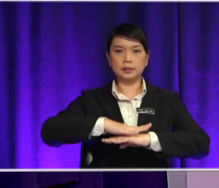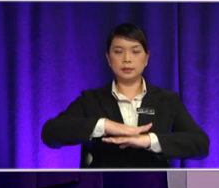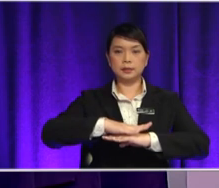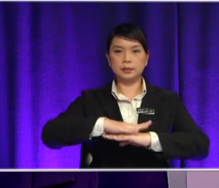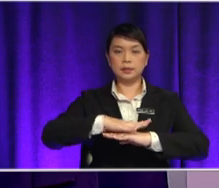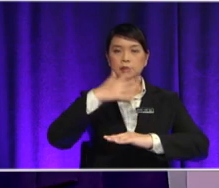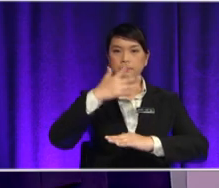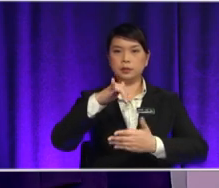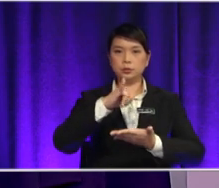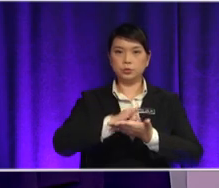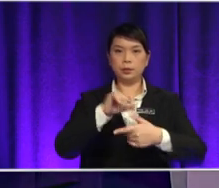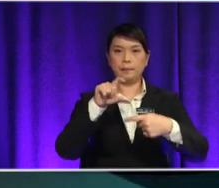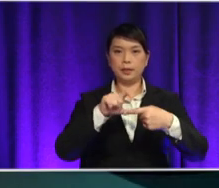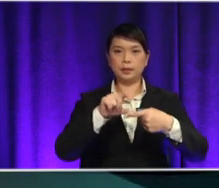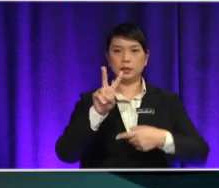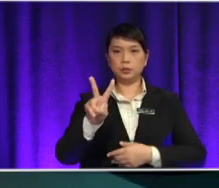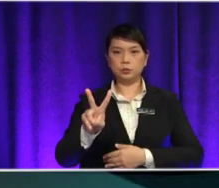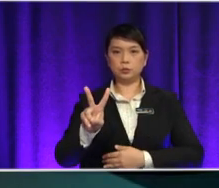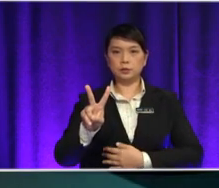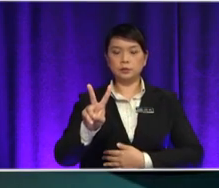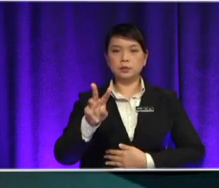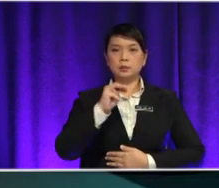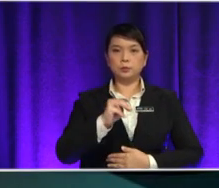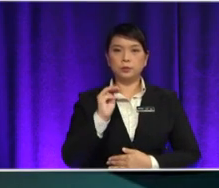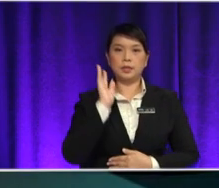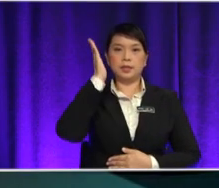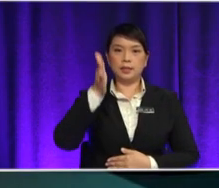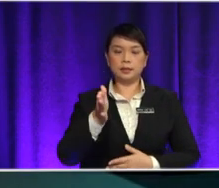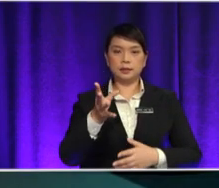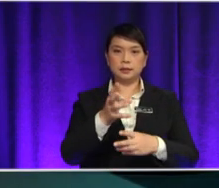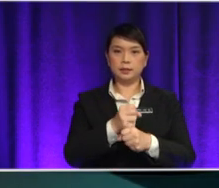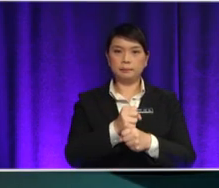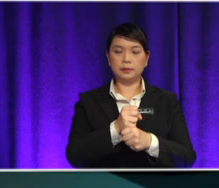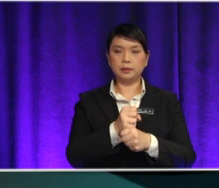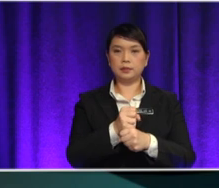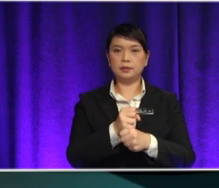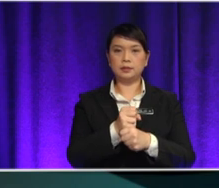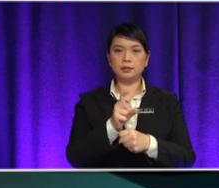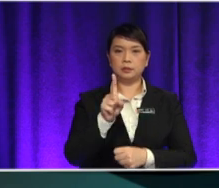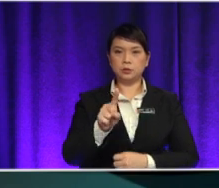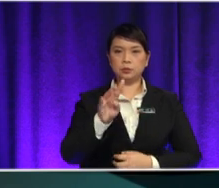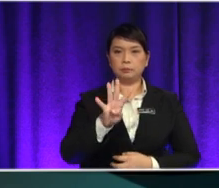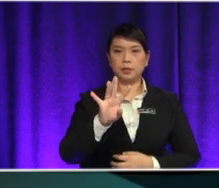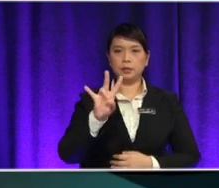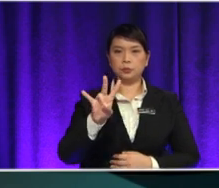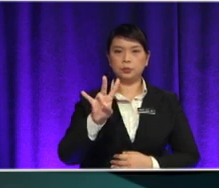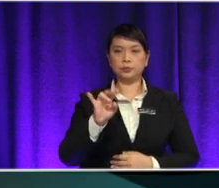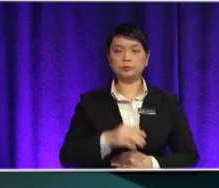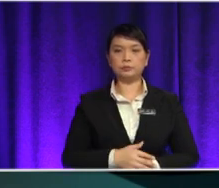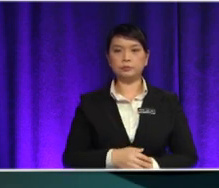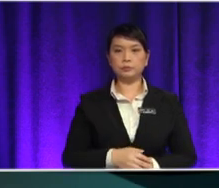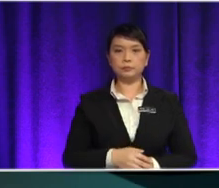dua. Bila murid bahagi dua, murid akan dapat 147. Baik. Jadi saya minta murid